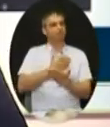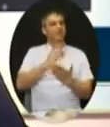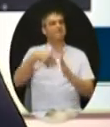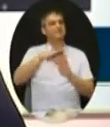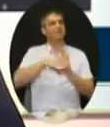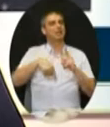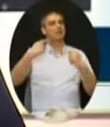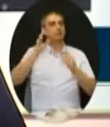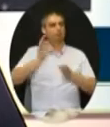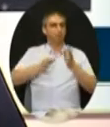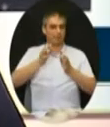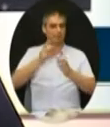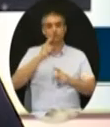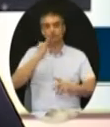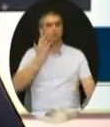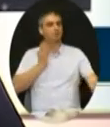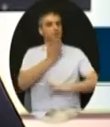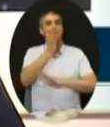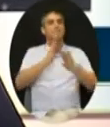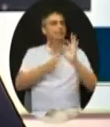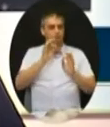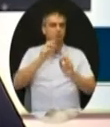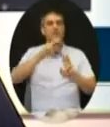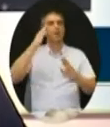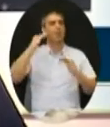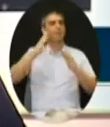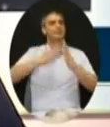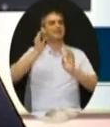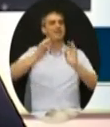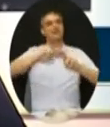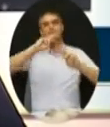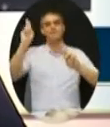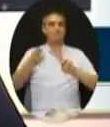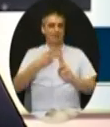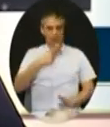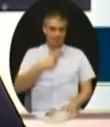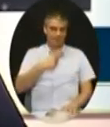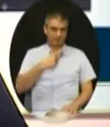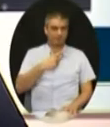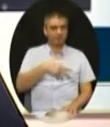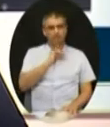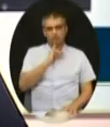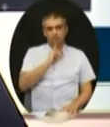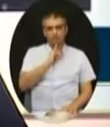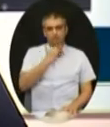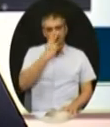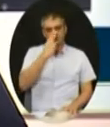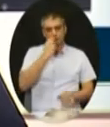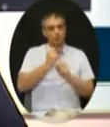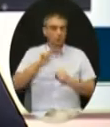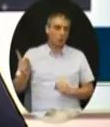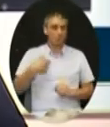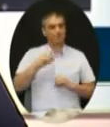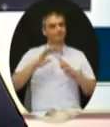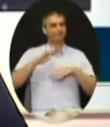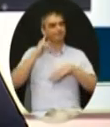המשפטי והחוקי, לפנות לבתי המשפט, בעיקר ברמה הבינלאומית של בתי הדין הבינלאומיים, בניסיון ככה לגרום כולם